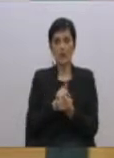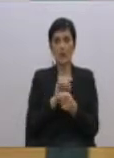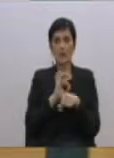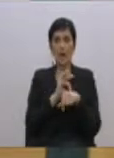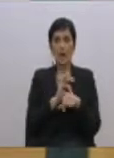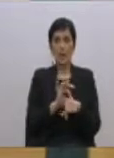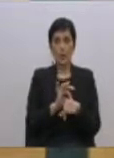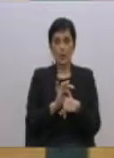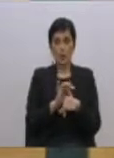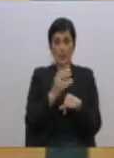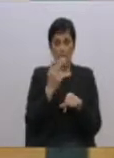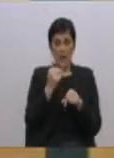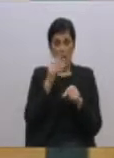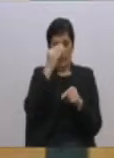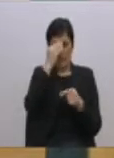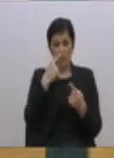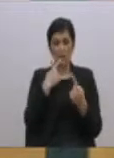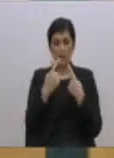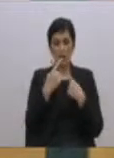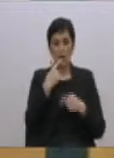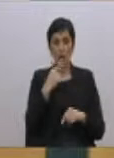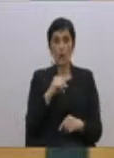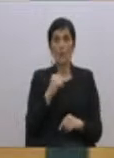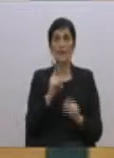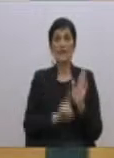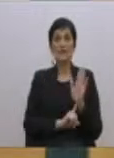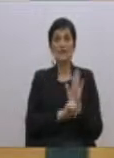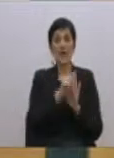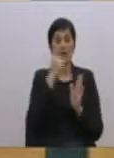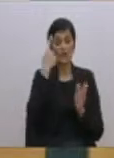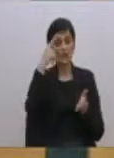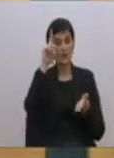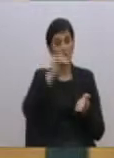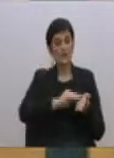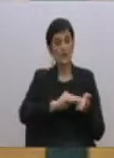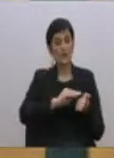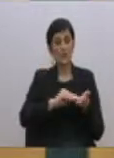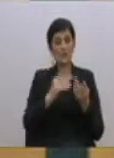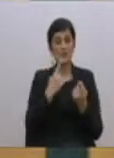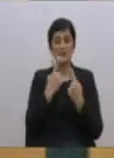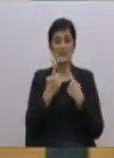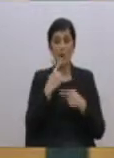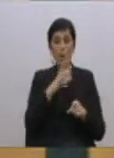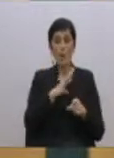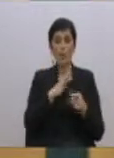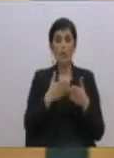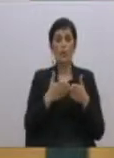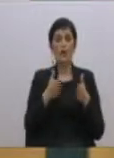გაიმართოს და მოხდეს ასევე მშელობა. თავდაპირველ ვერსიაში, დაინიცირებულ ვერსიაში საუბარი იყო